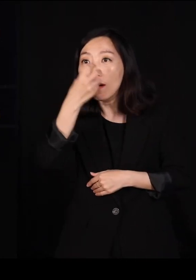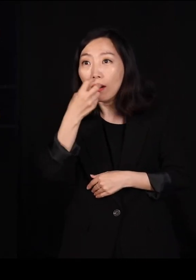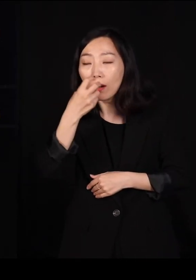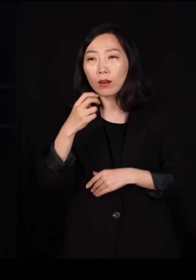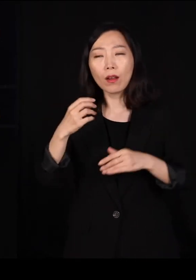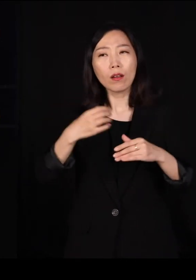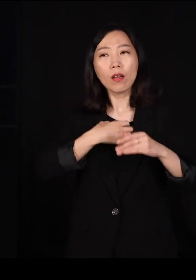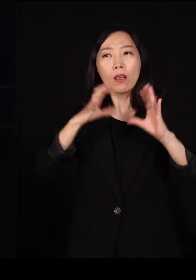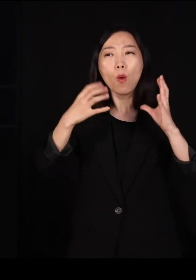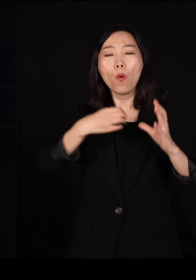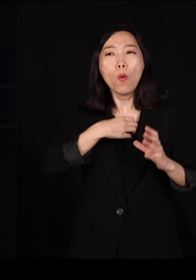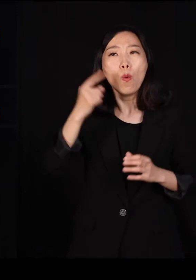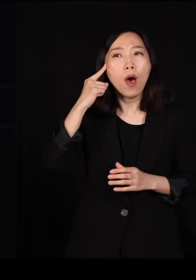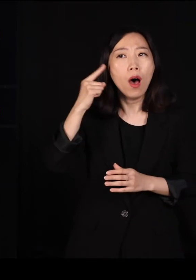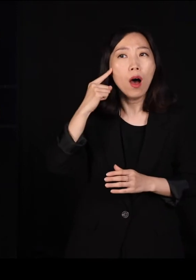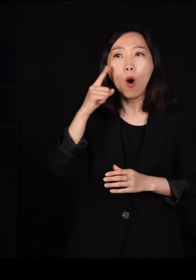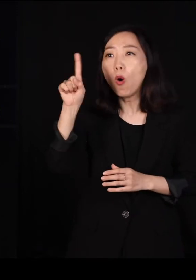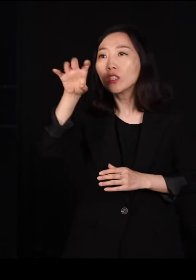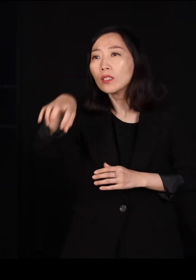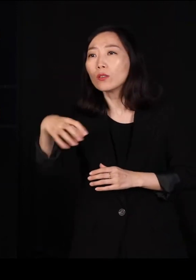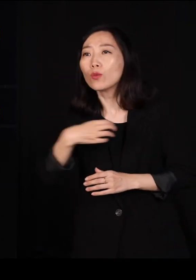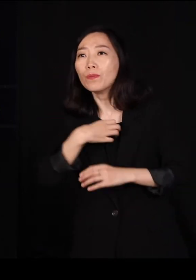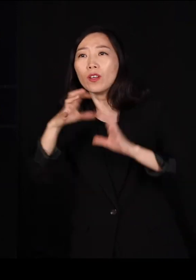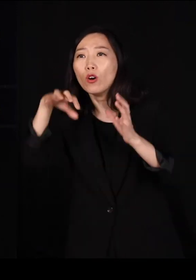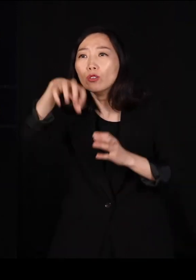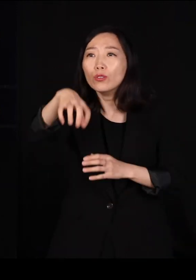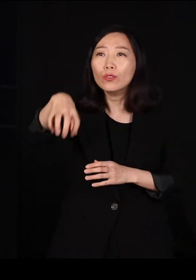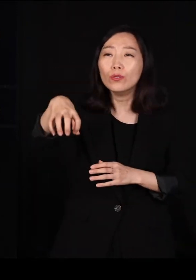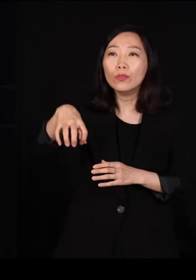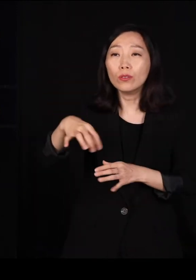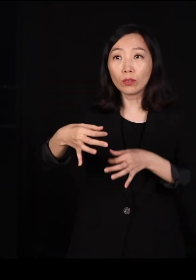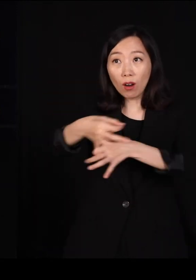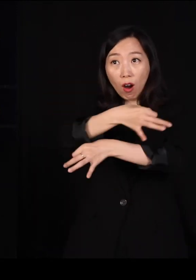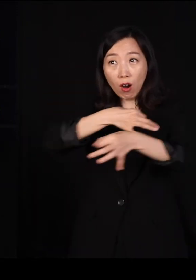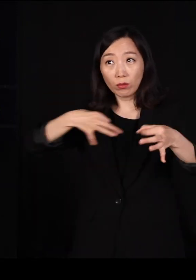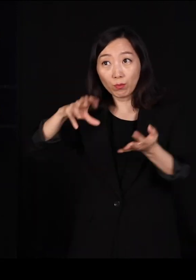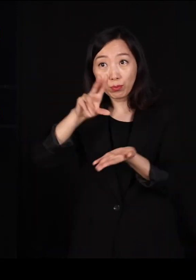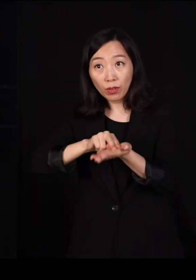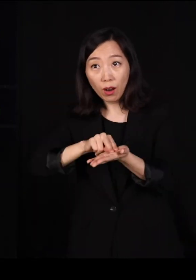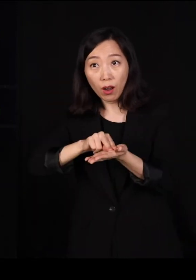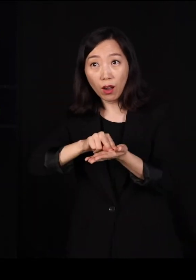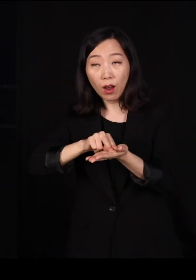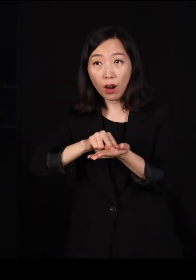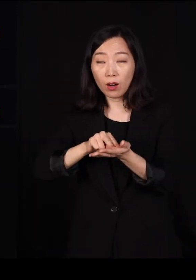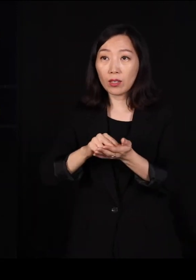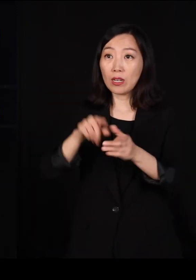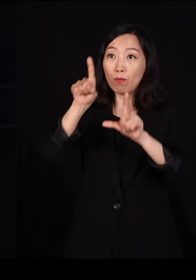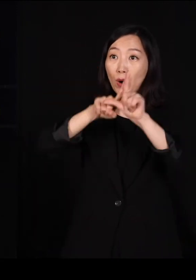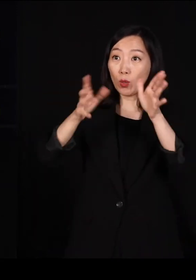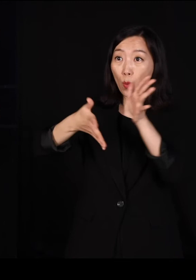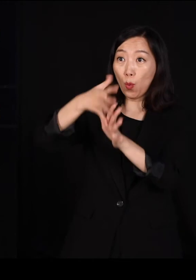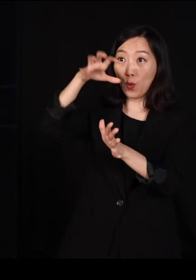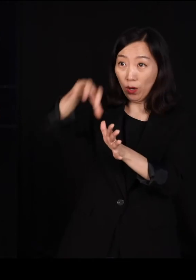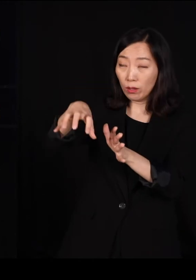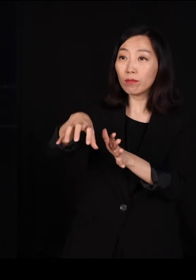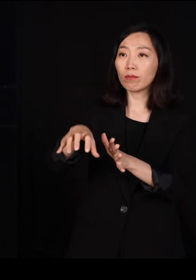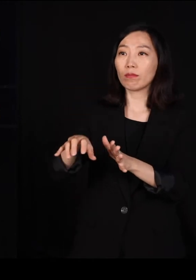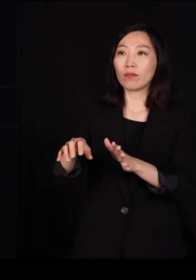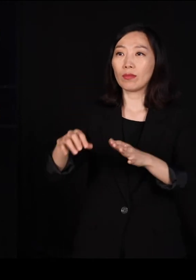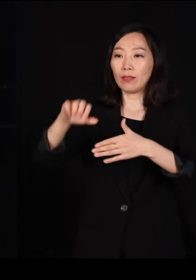안 좋고 어디에 치안이 안 좋고 금융권이 왜 사우파울루 가면 남미에서 가장